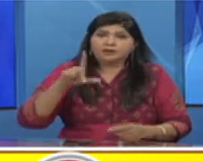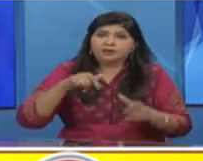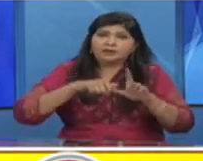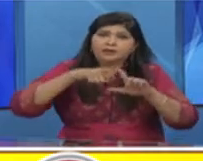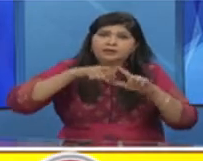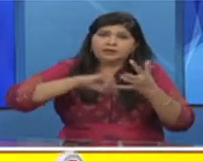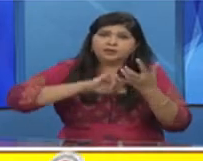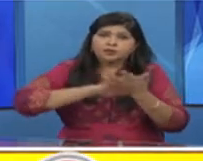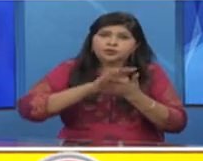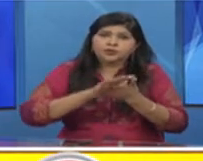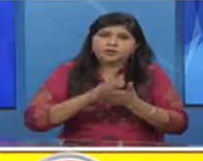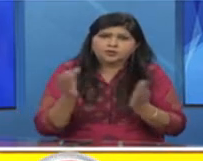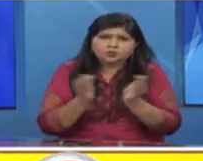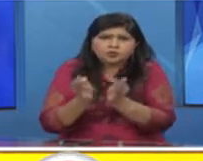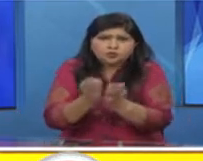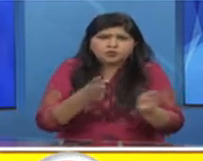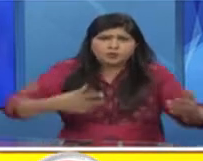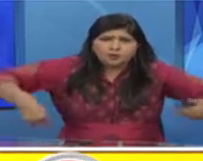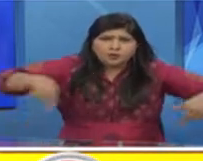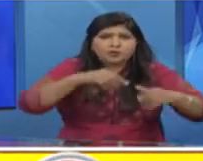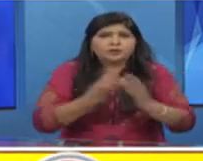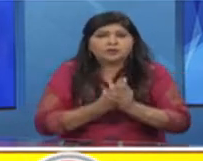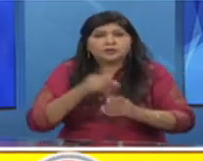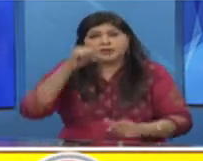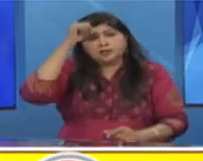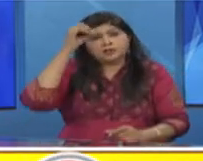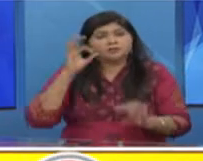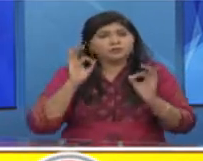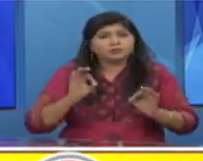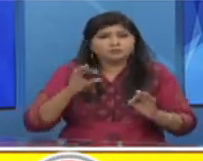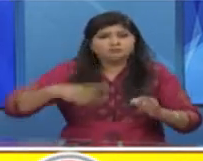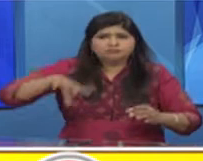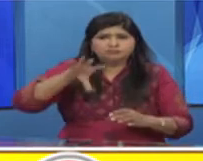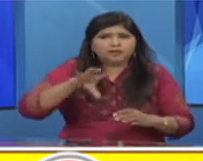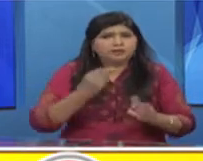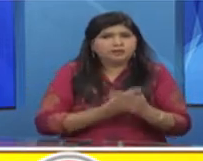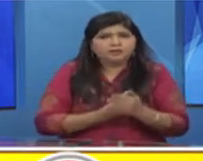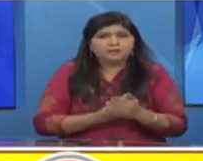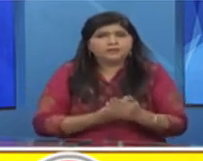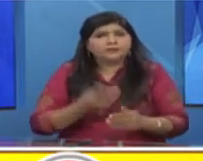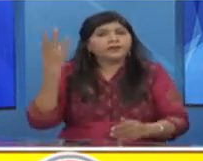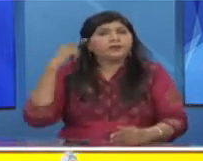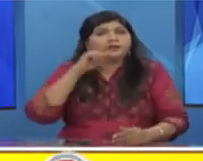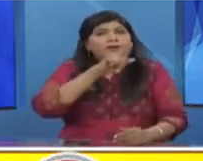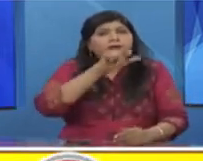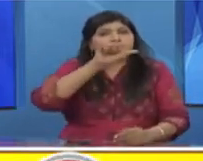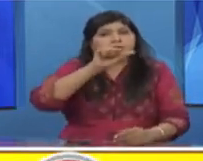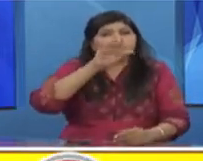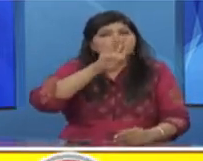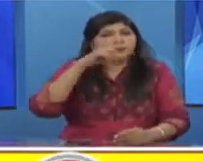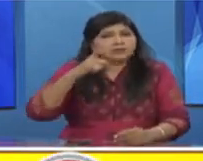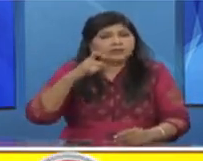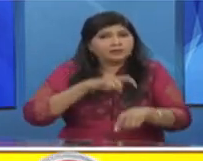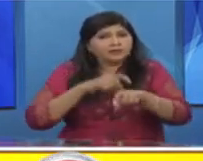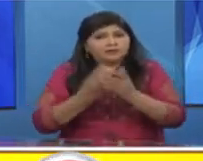लक्षद्वीप कुछ द्वीपों का समूह है। यह भारत के सबसे खूबसूरत क्षेत्रों में से एक है। 1947 में